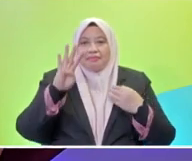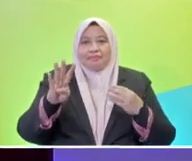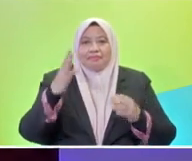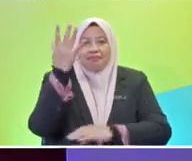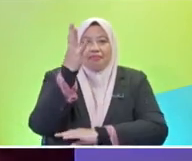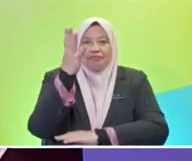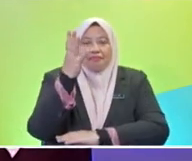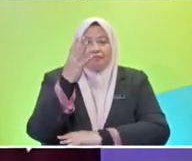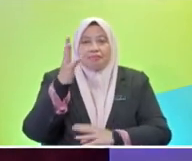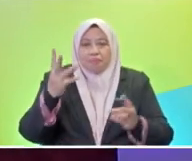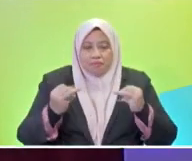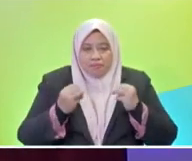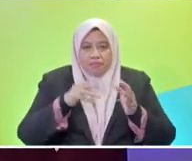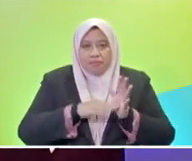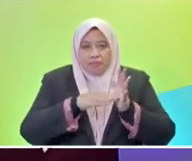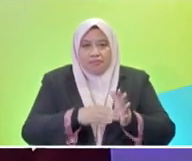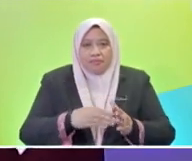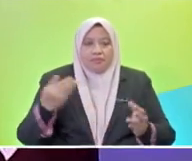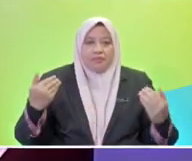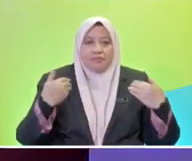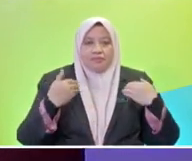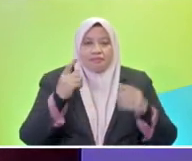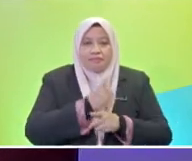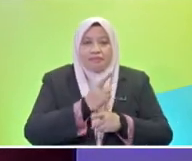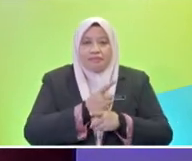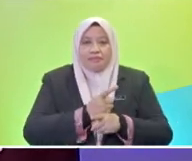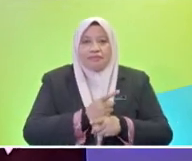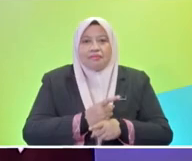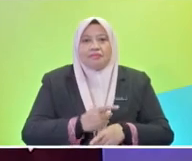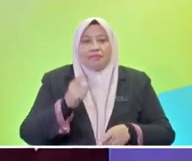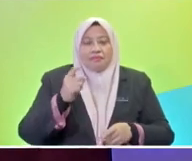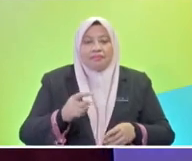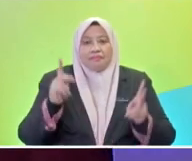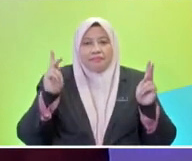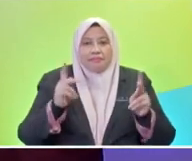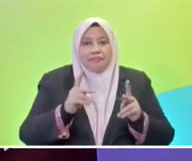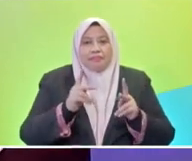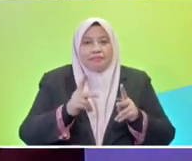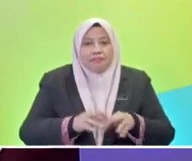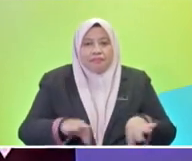pokok. Kita nak buktikan. Adakah betul pokok ini memerlukan